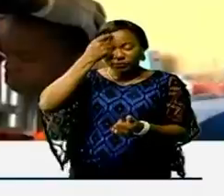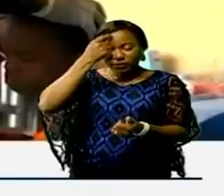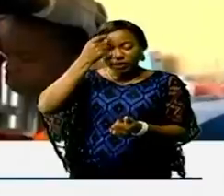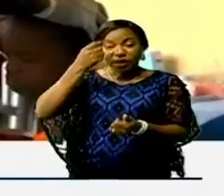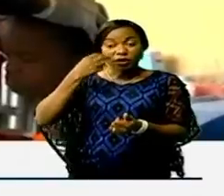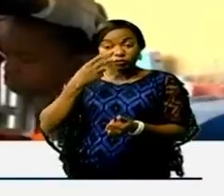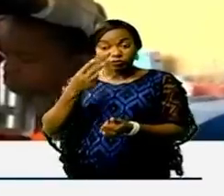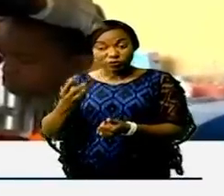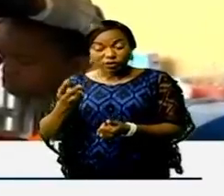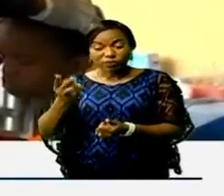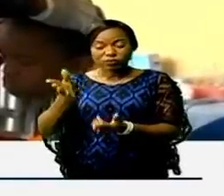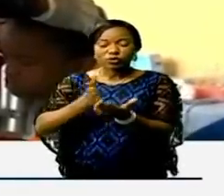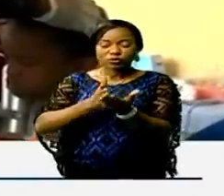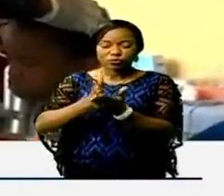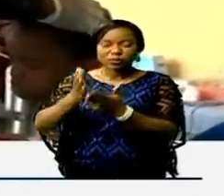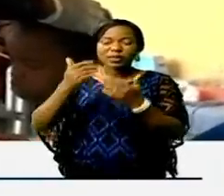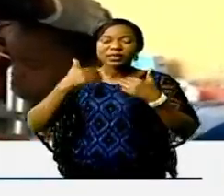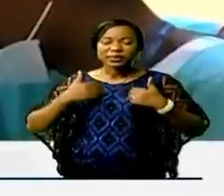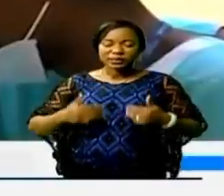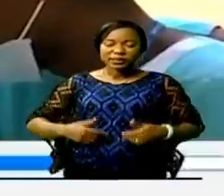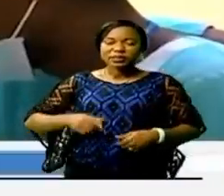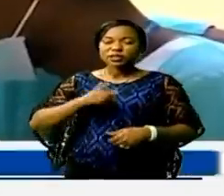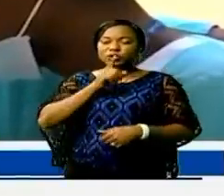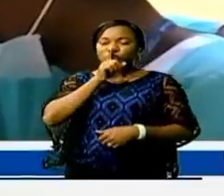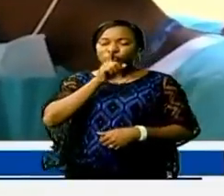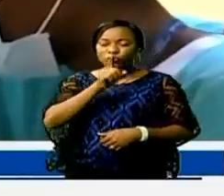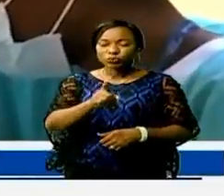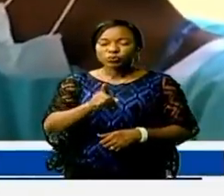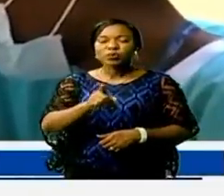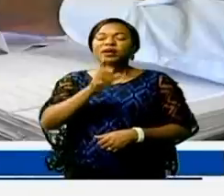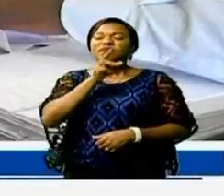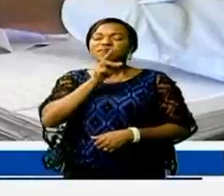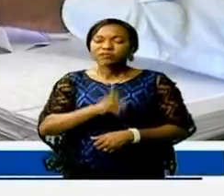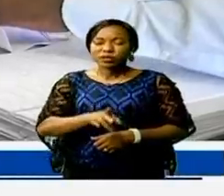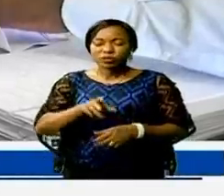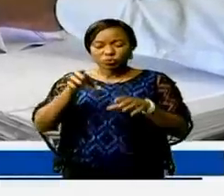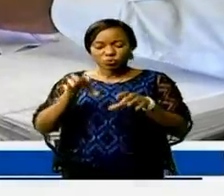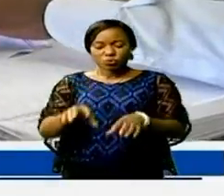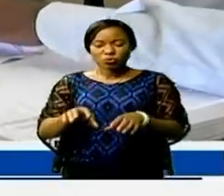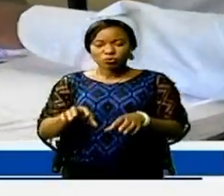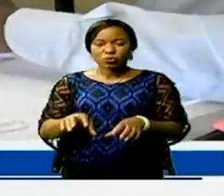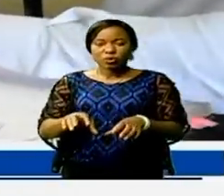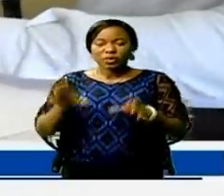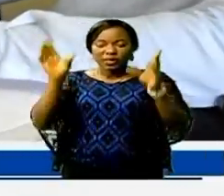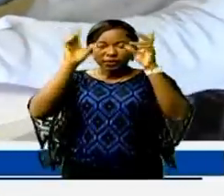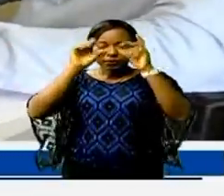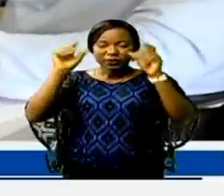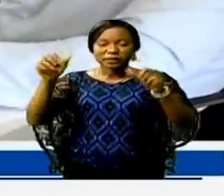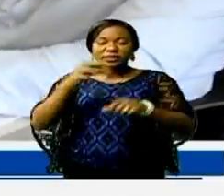afin que le droit à la santé soit une réalité pour la population tout entière, comme le veut le président de la